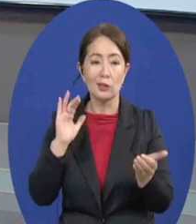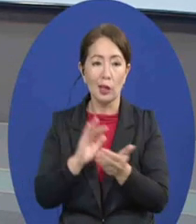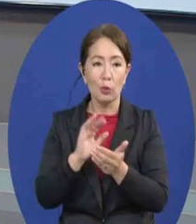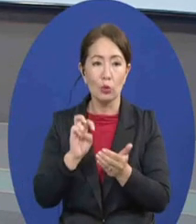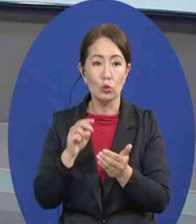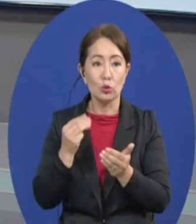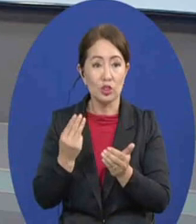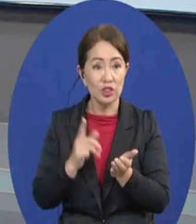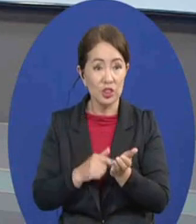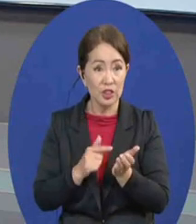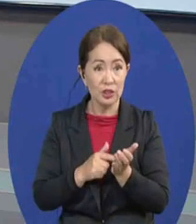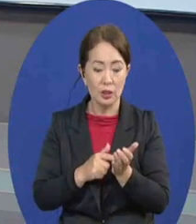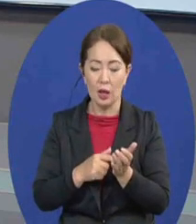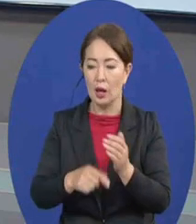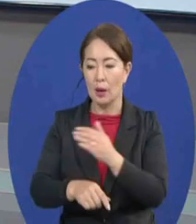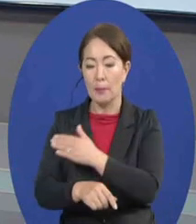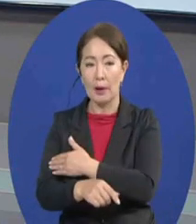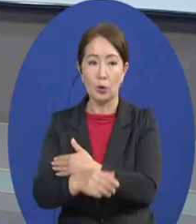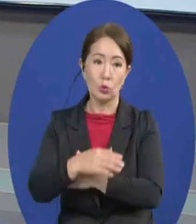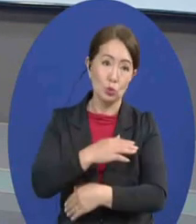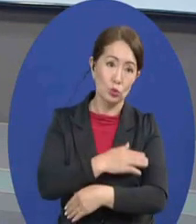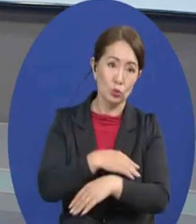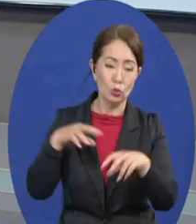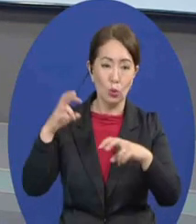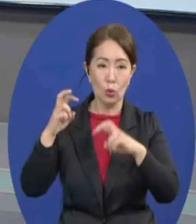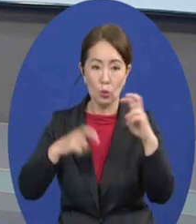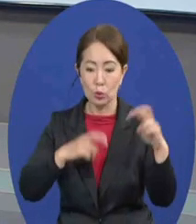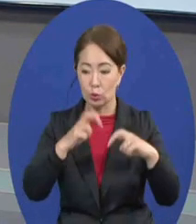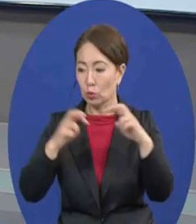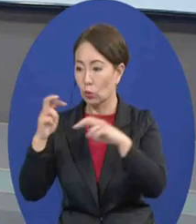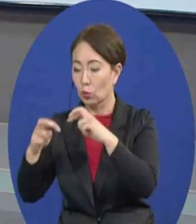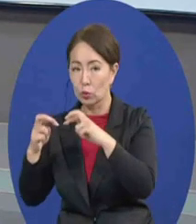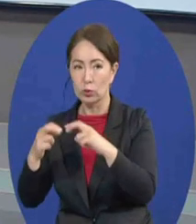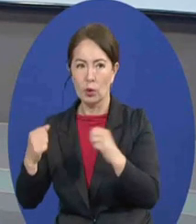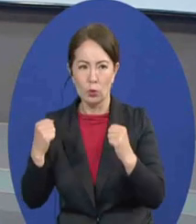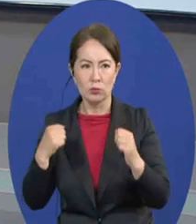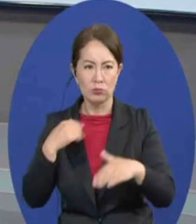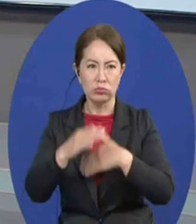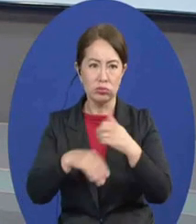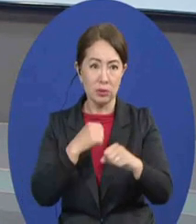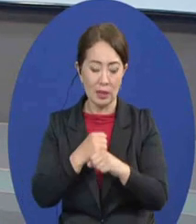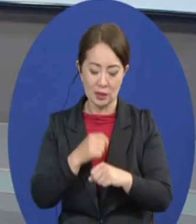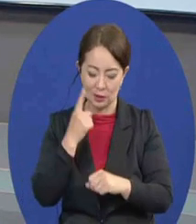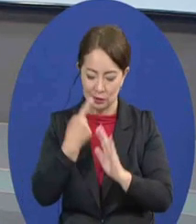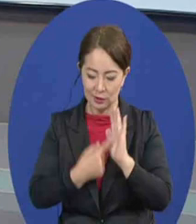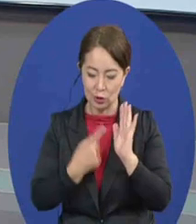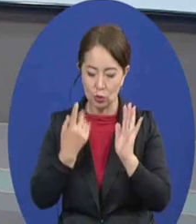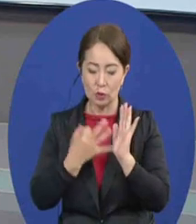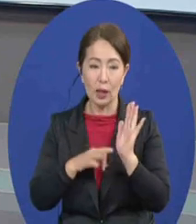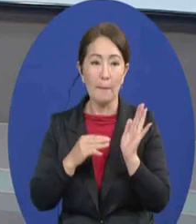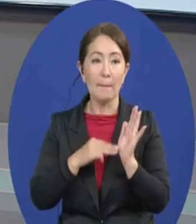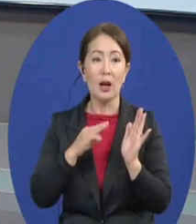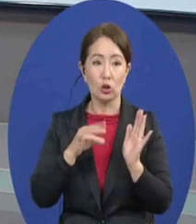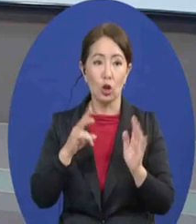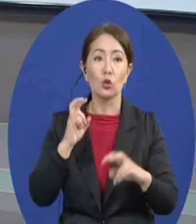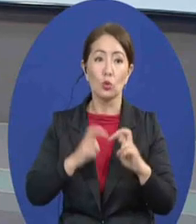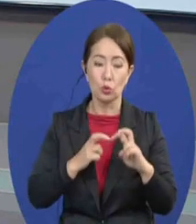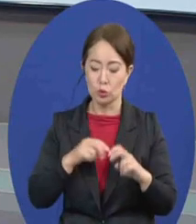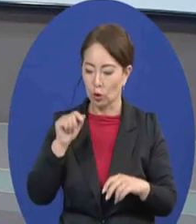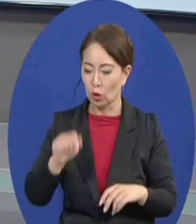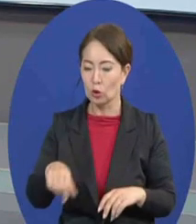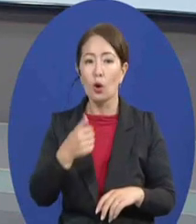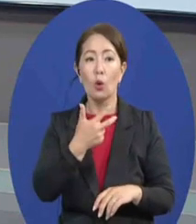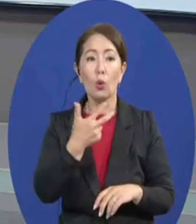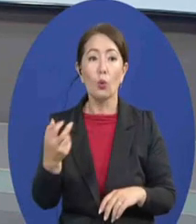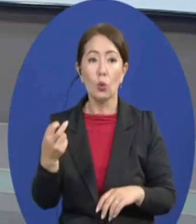За, баруун зүүн үйлдвэр бүрэн хүчин чадлаар ажиллаад эхлэх юм бол сардаа 180 мянган тонныг үйлдвэрлэх юм а. За, мөн энэ өвөл 300 өрхийн